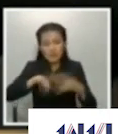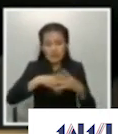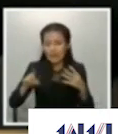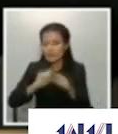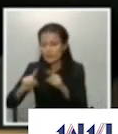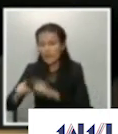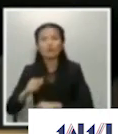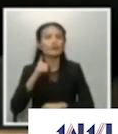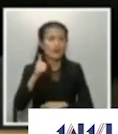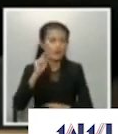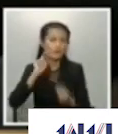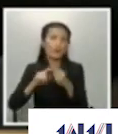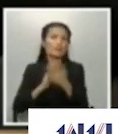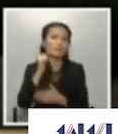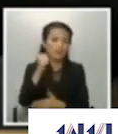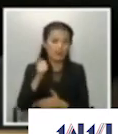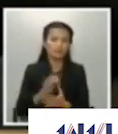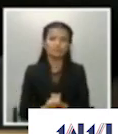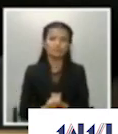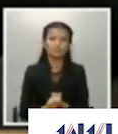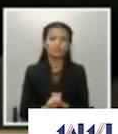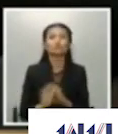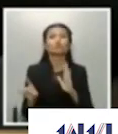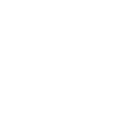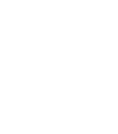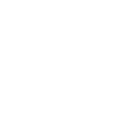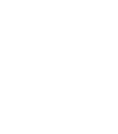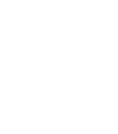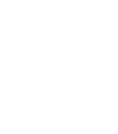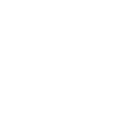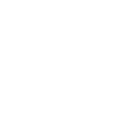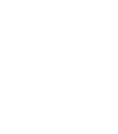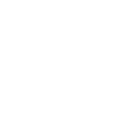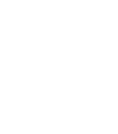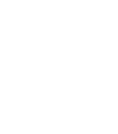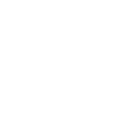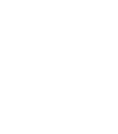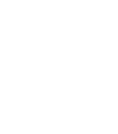ย่างสูงครับสุดท้ายต้องตั้งกระทรวงการข้าวครับสวัสดีครับ